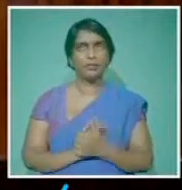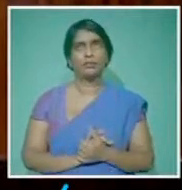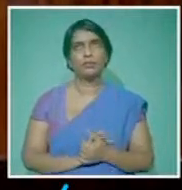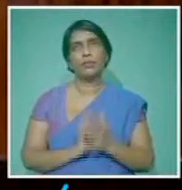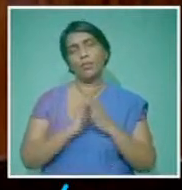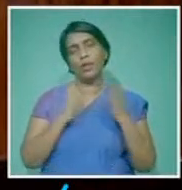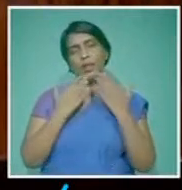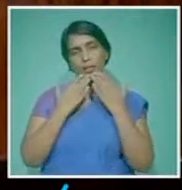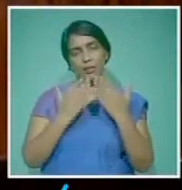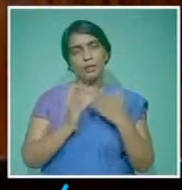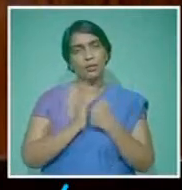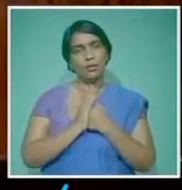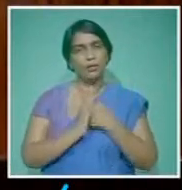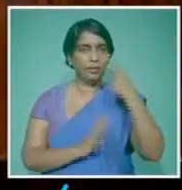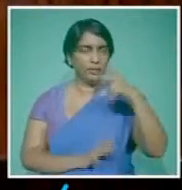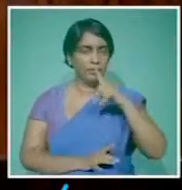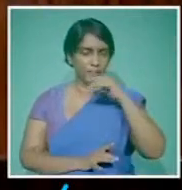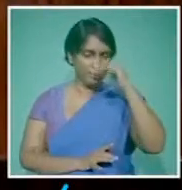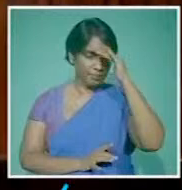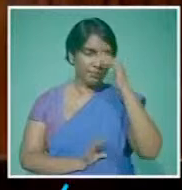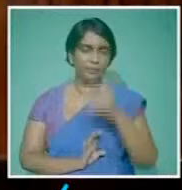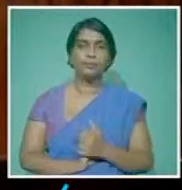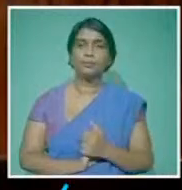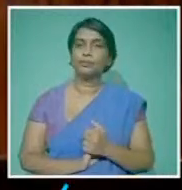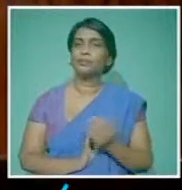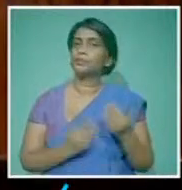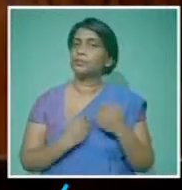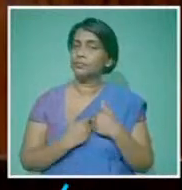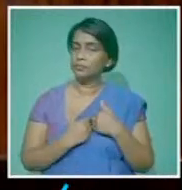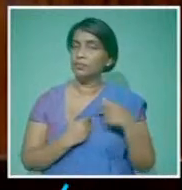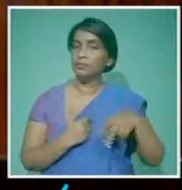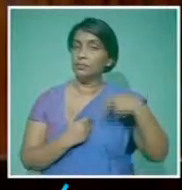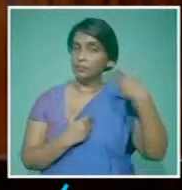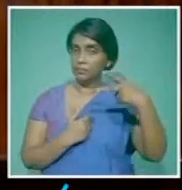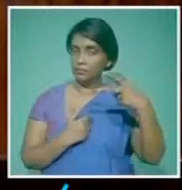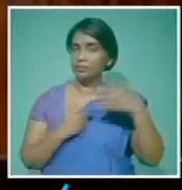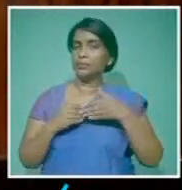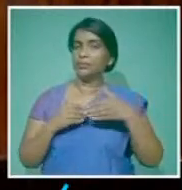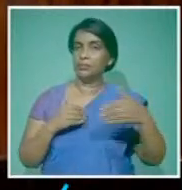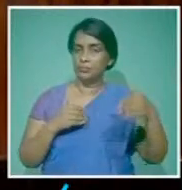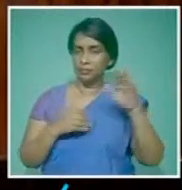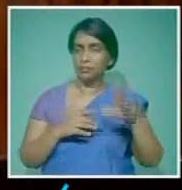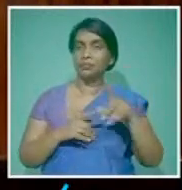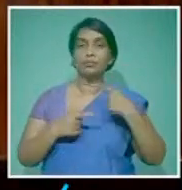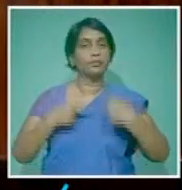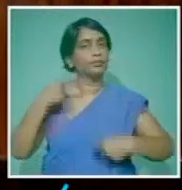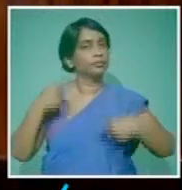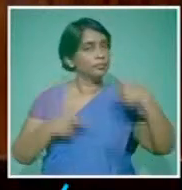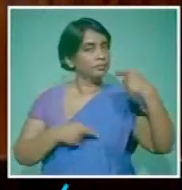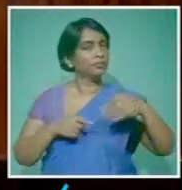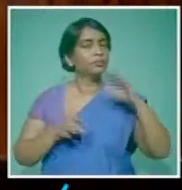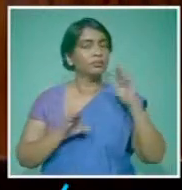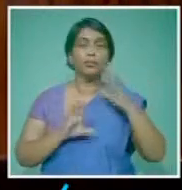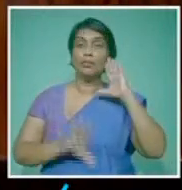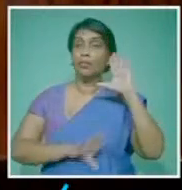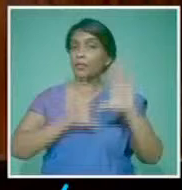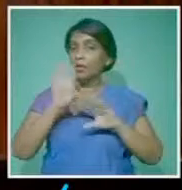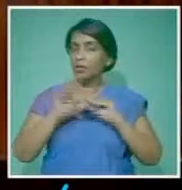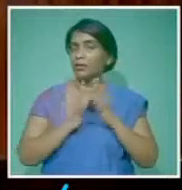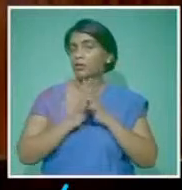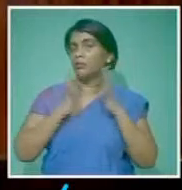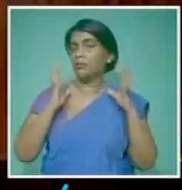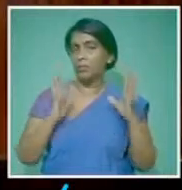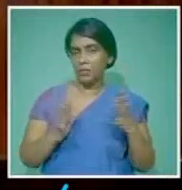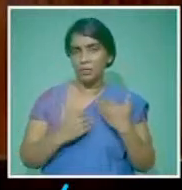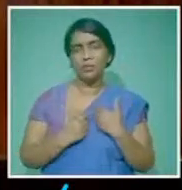බොහොම ස්තුතියි ගරු නියෝජ්‍ය කතානායකතුමනි අපි මේ දින දෙකක මේ කරන විවාදය තුර දත්ත බොහොමයක්